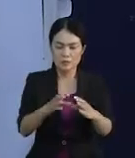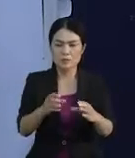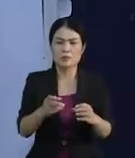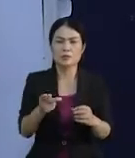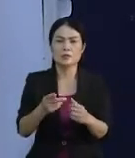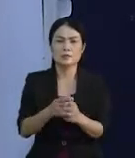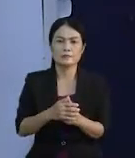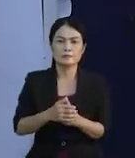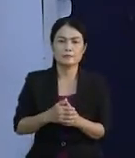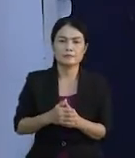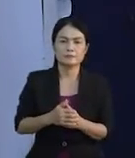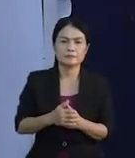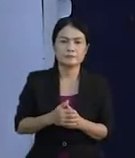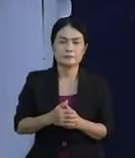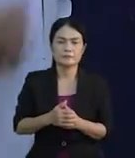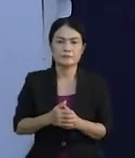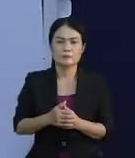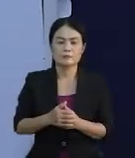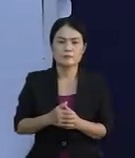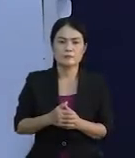មានន័យថាចាប់ស្រុកនិងចាប់ប្រៃរកស៊ីប្រទះមានប្រទះឬក៏ជួបវងគ្នាឬក៏ជួបក្រុមគ្នាណា